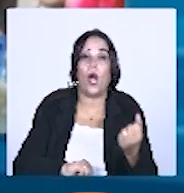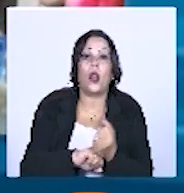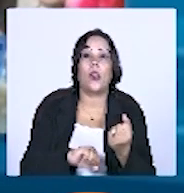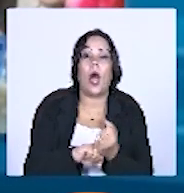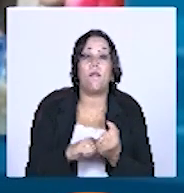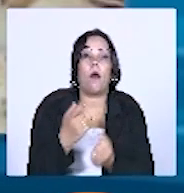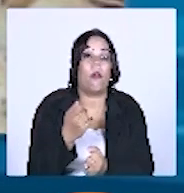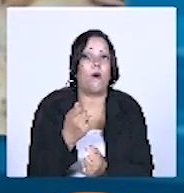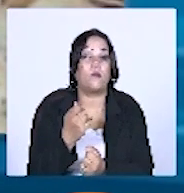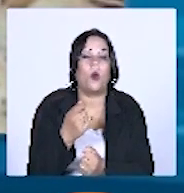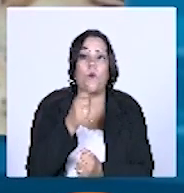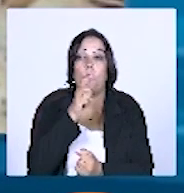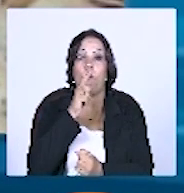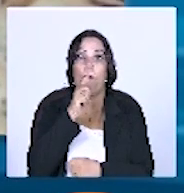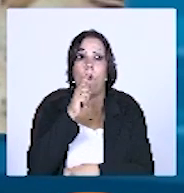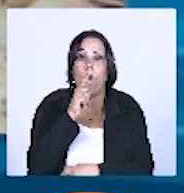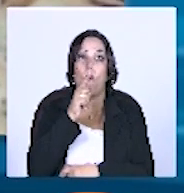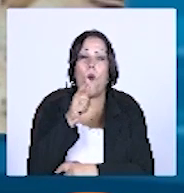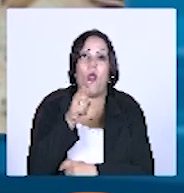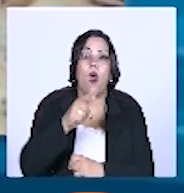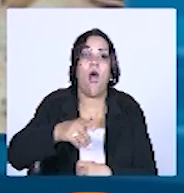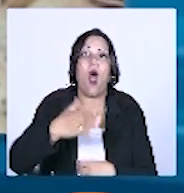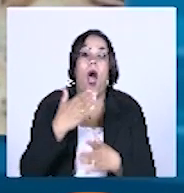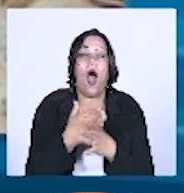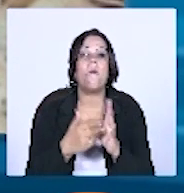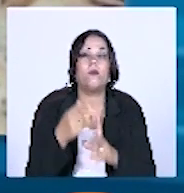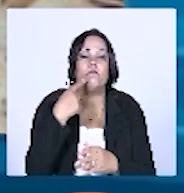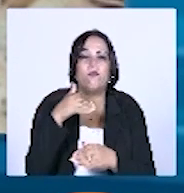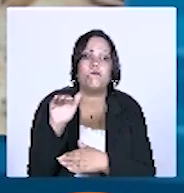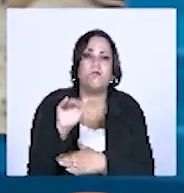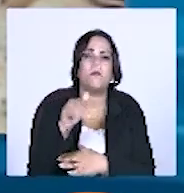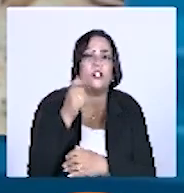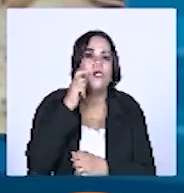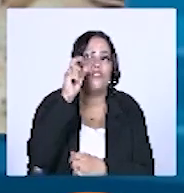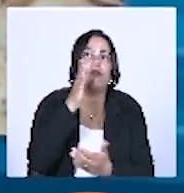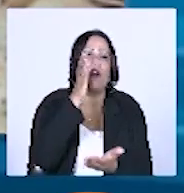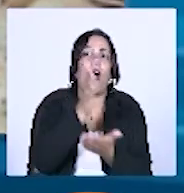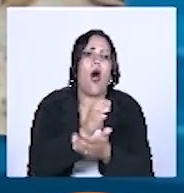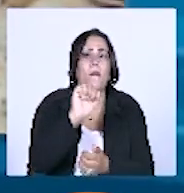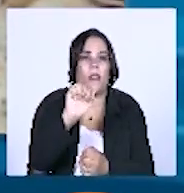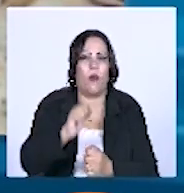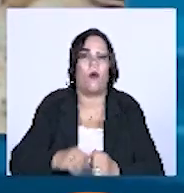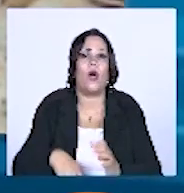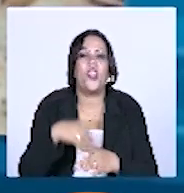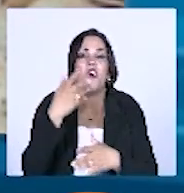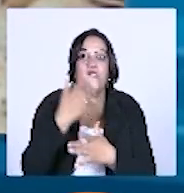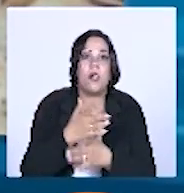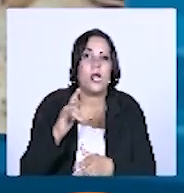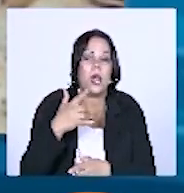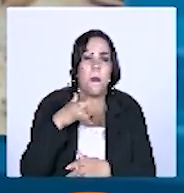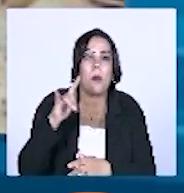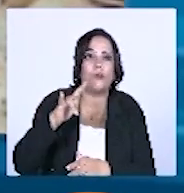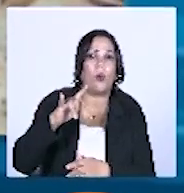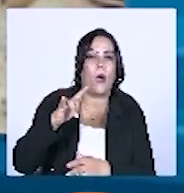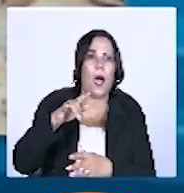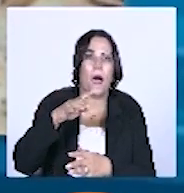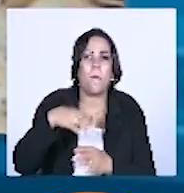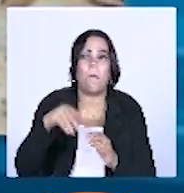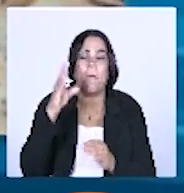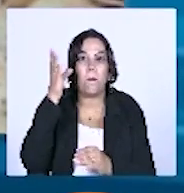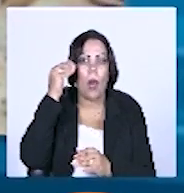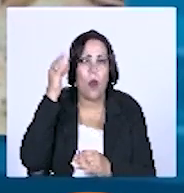النقدي بيقول لك ان هو بيصل بالدعم المستحقين يعني في شبكه بيانات ومعلومات